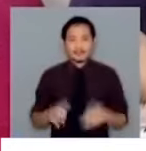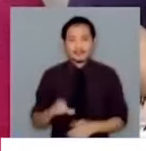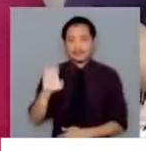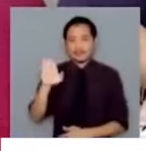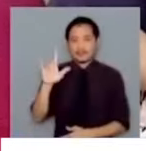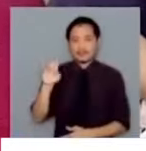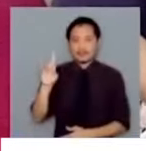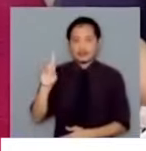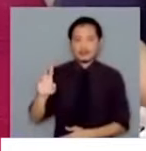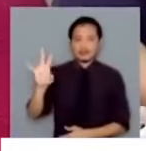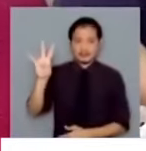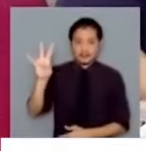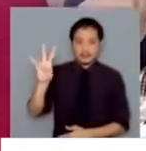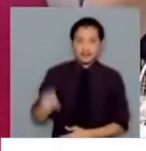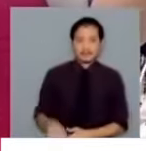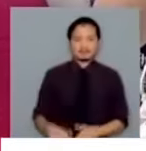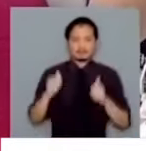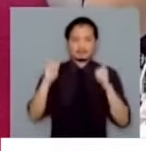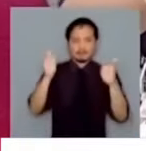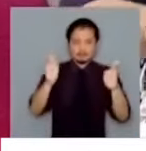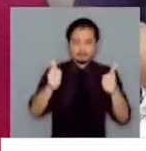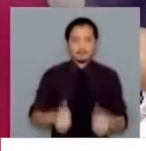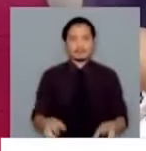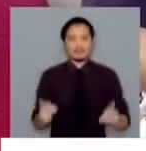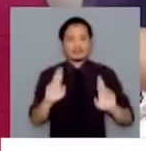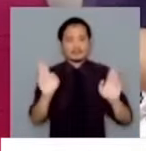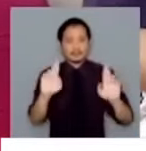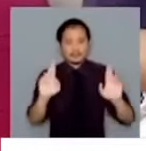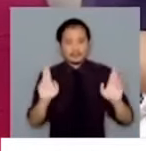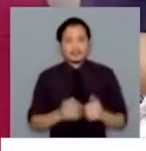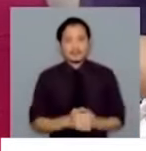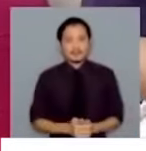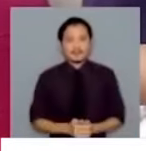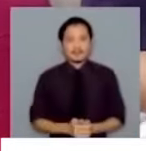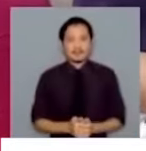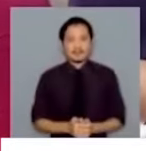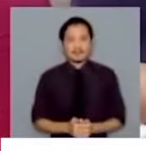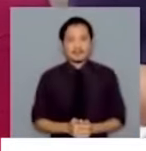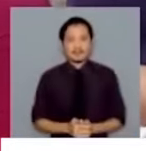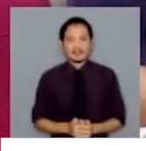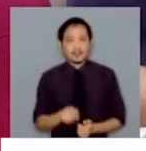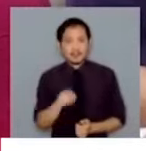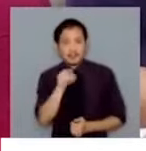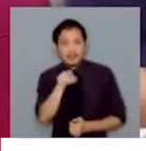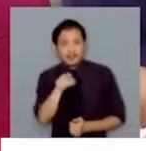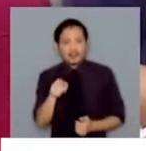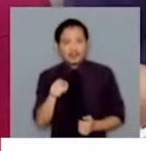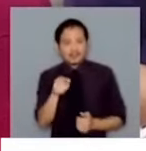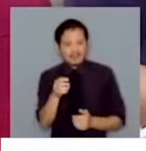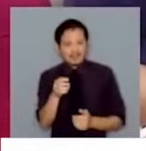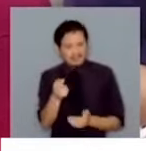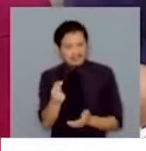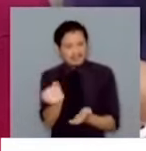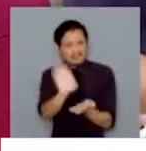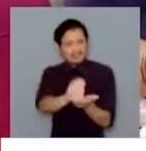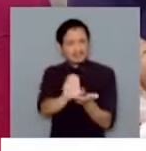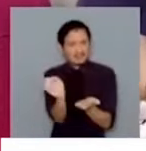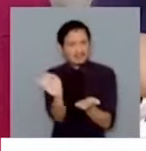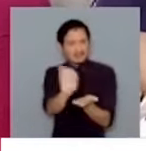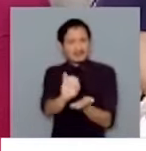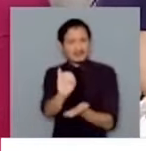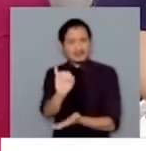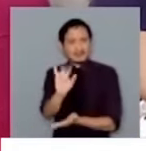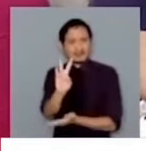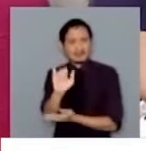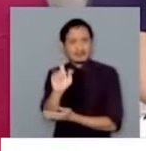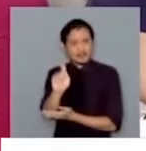Center. Alright, ito naman mga kapuso. Kakascroll mo eh, napa-invest ka na rin ba online dahil mabilis daw tutubo ang pera mo? Nako, mukha